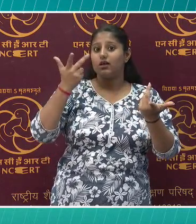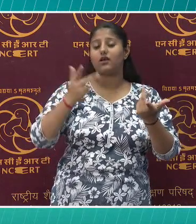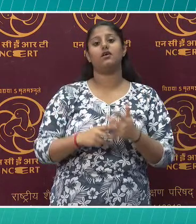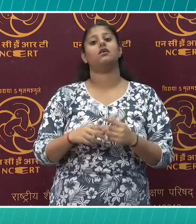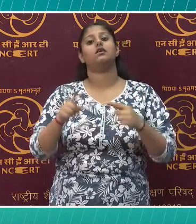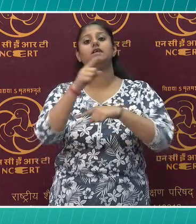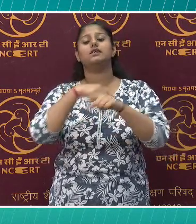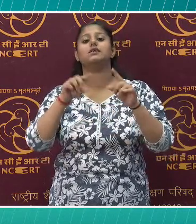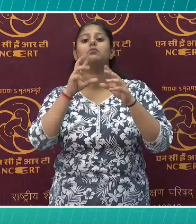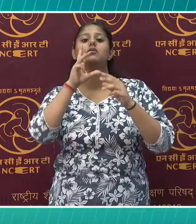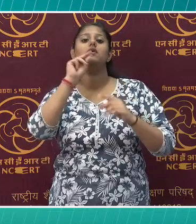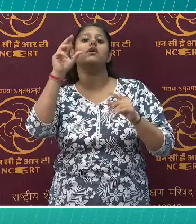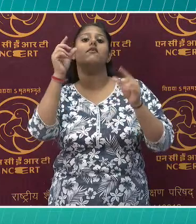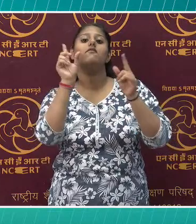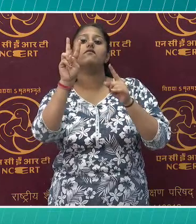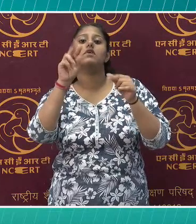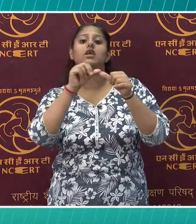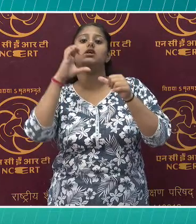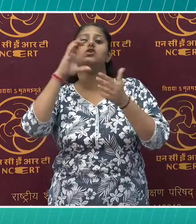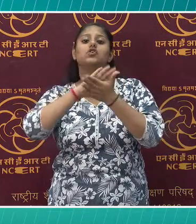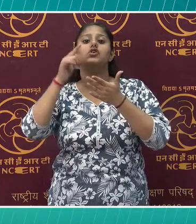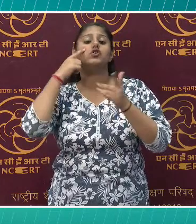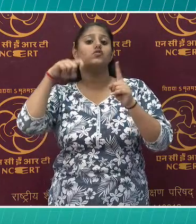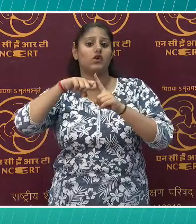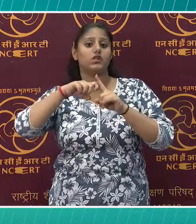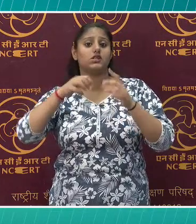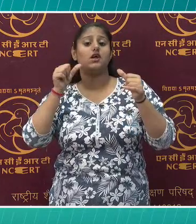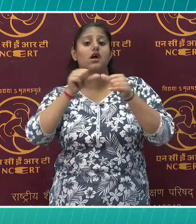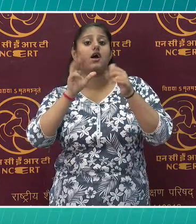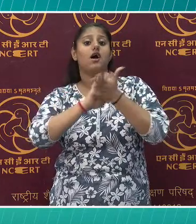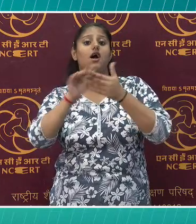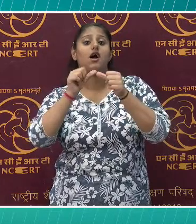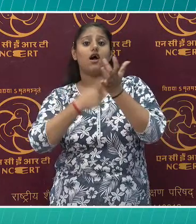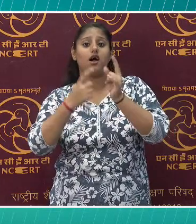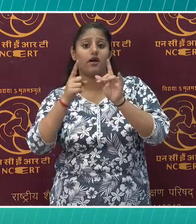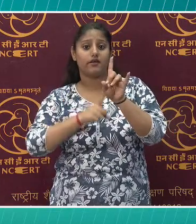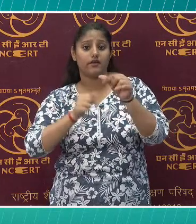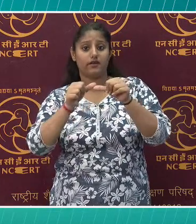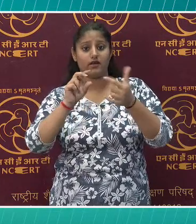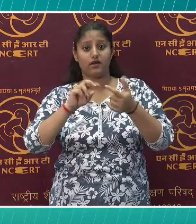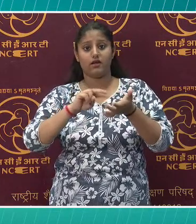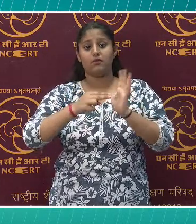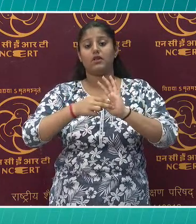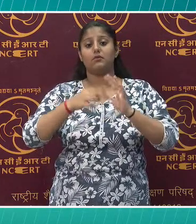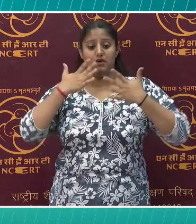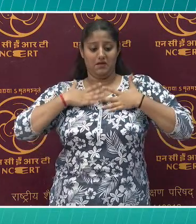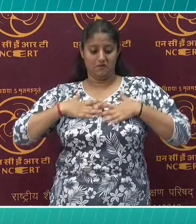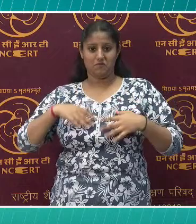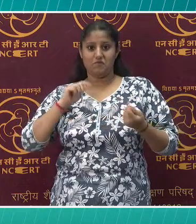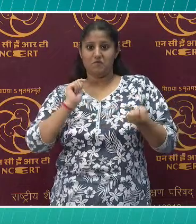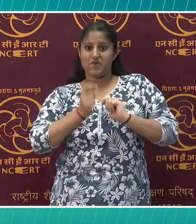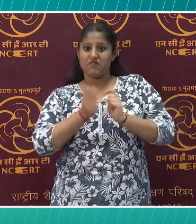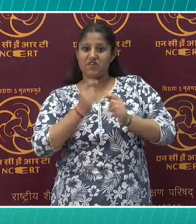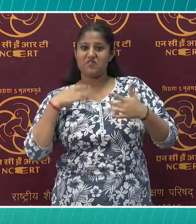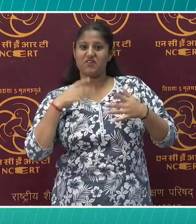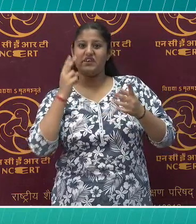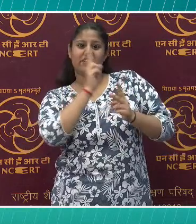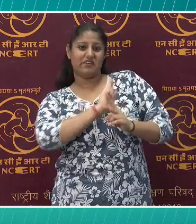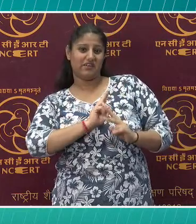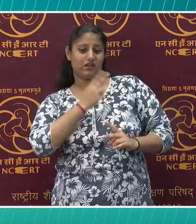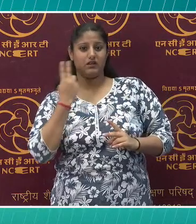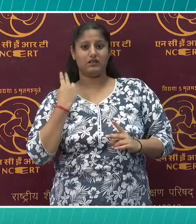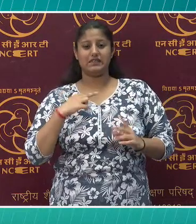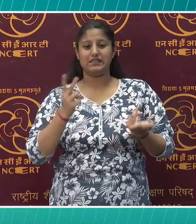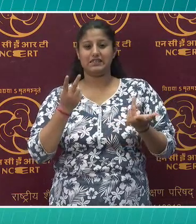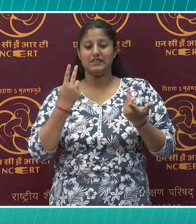Vachik. Aharya, हम हर रोज जो अपने वस्त्र पहनते हैं, you know, we always like to wear this type of design, and